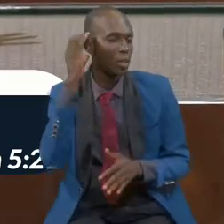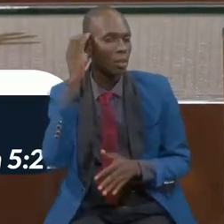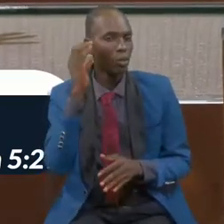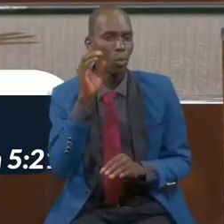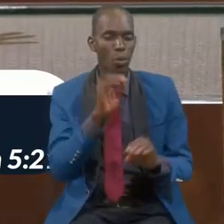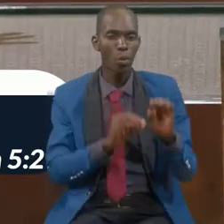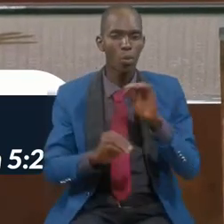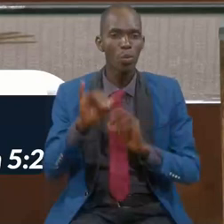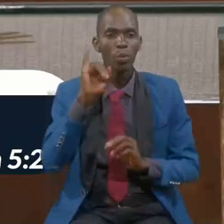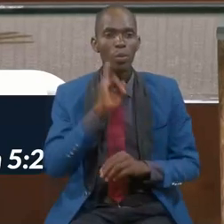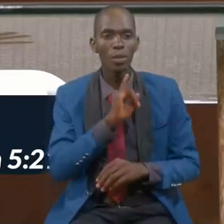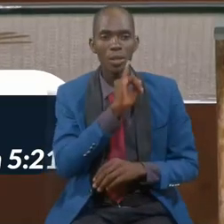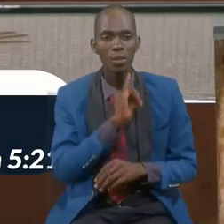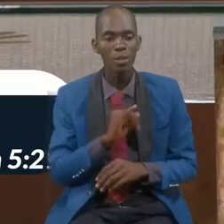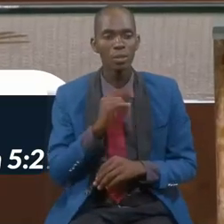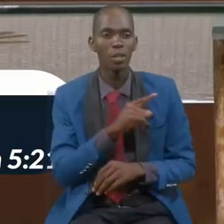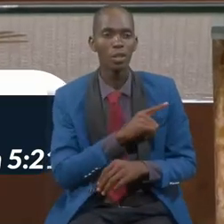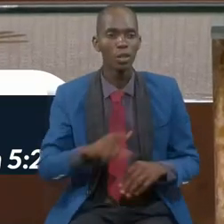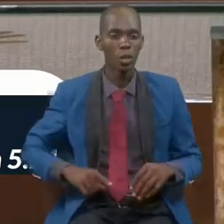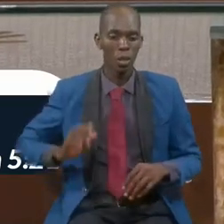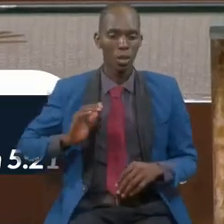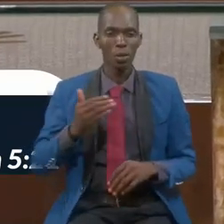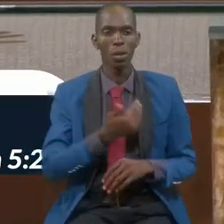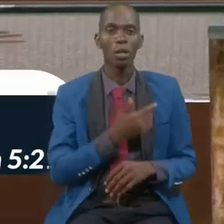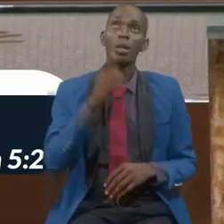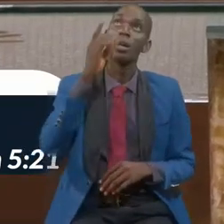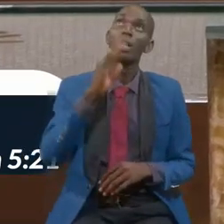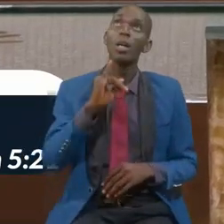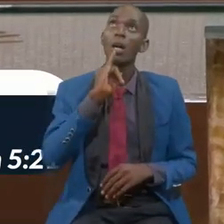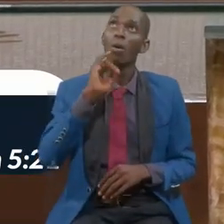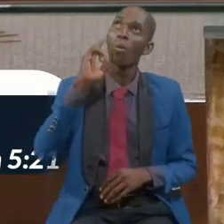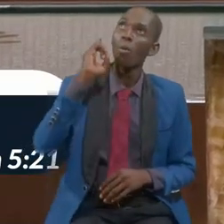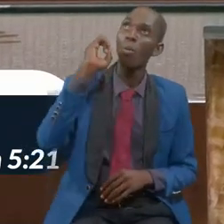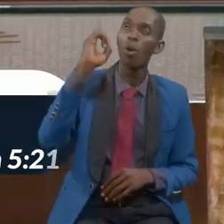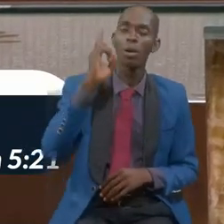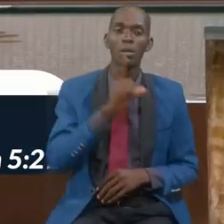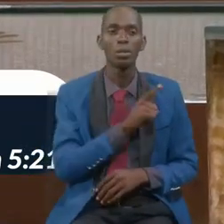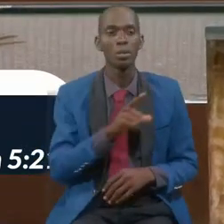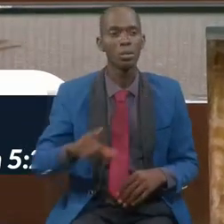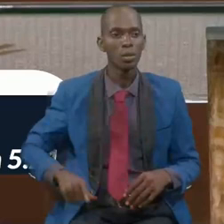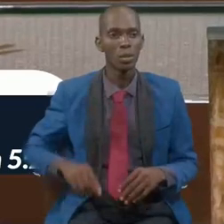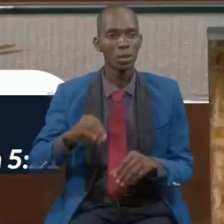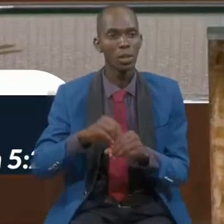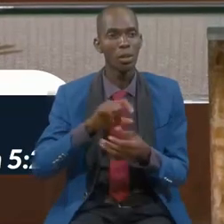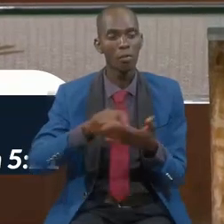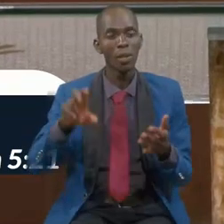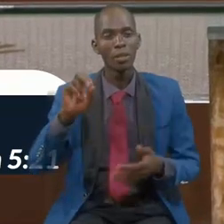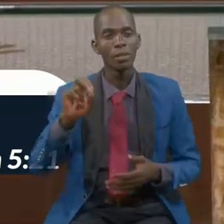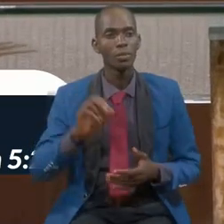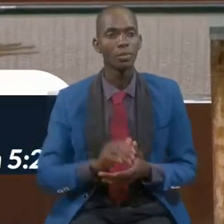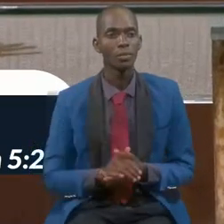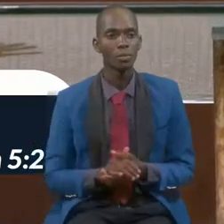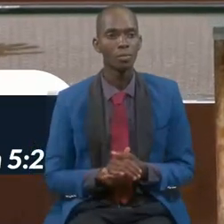écoute Israël, le Seigneur notre Dieu est l'unique Seigneur. Verset